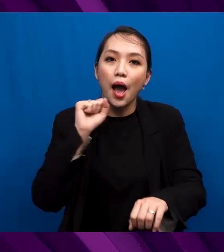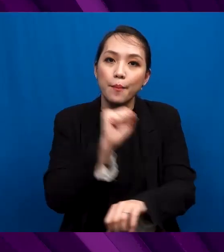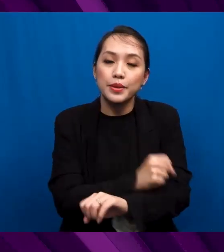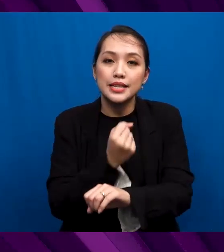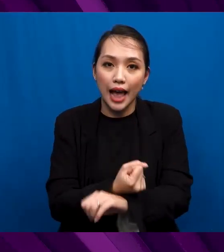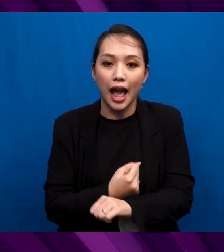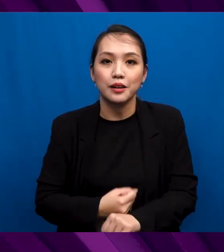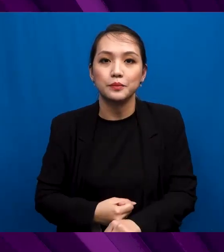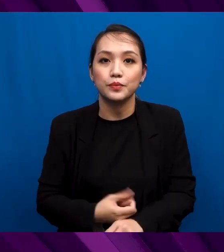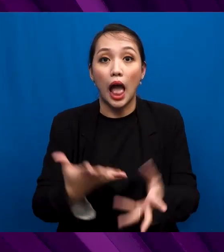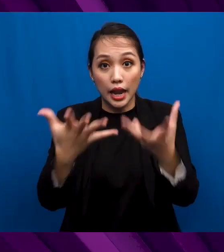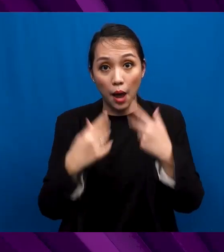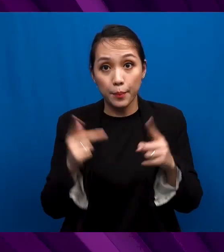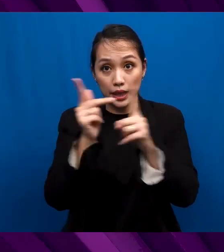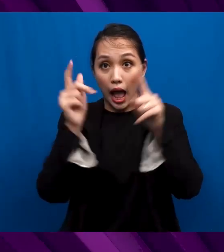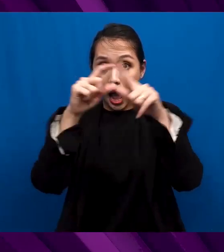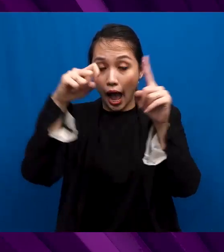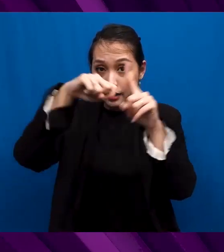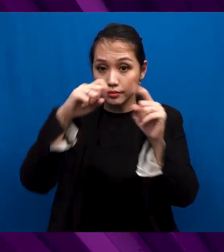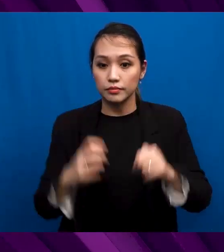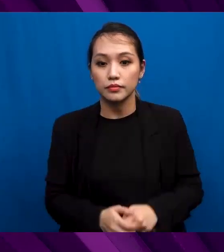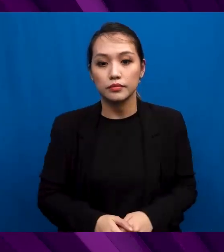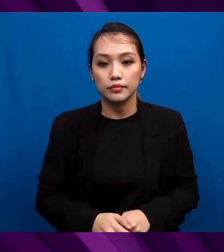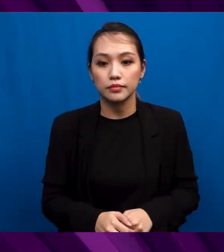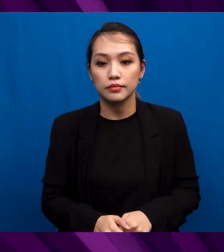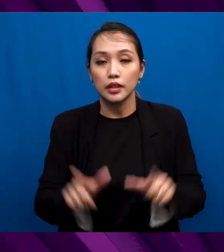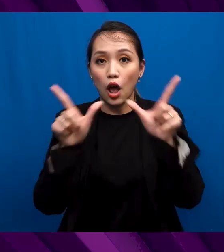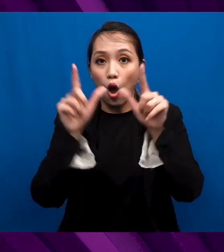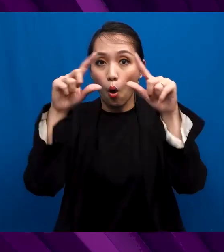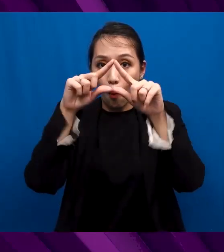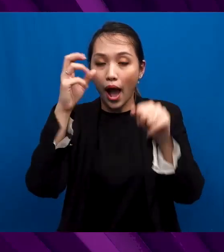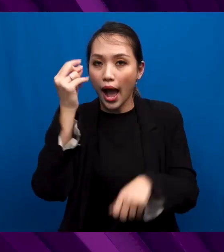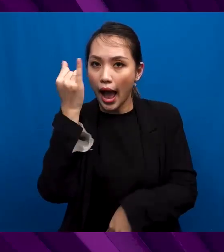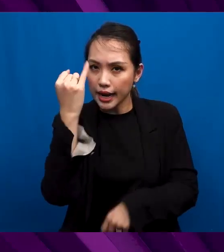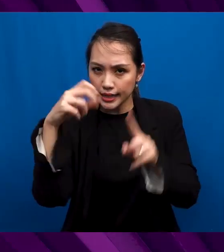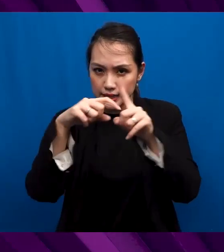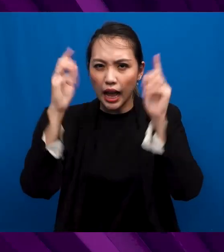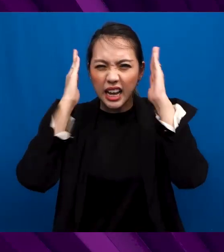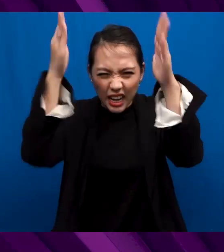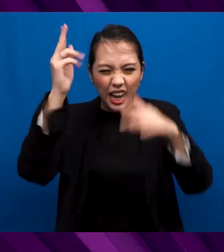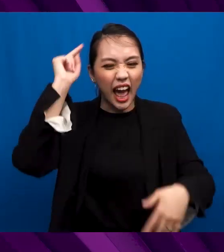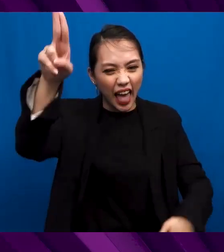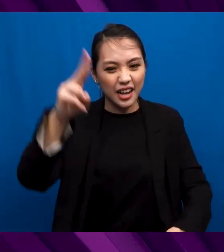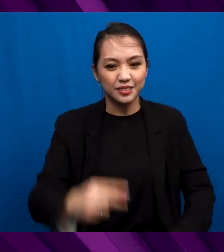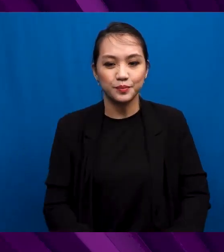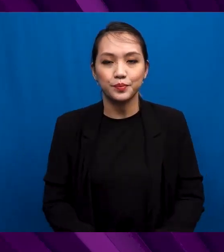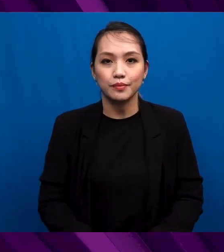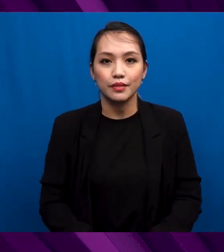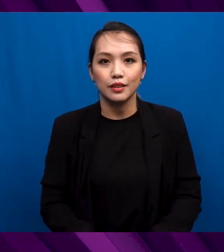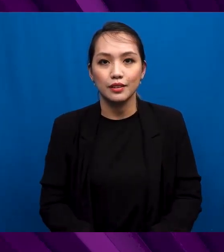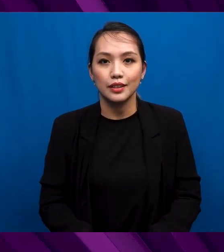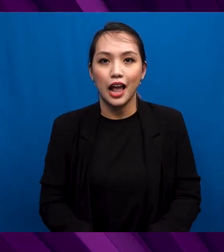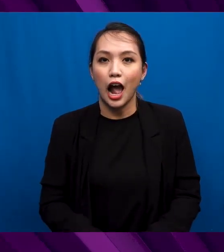ahli waris kerajaan Allah berkata demikian, tapi dengan hati bersih ya, dengan tulus dan uprightness. Dengan tulus berkata